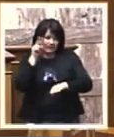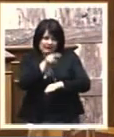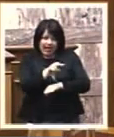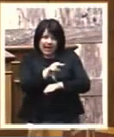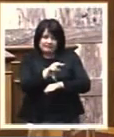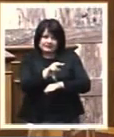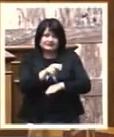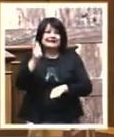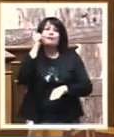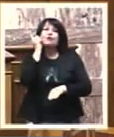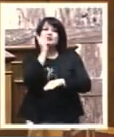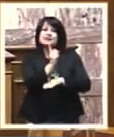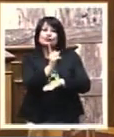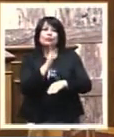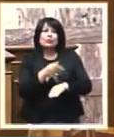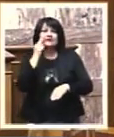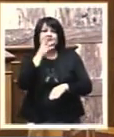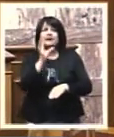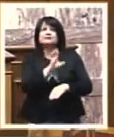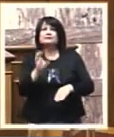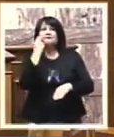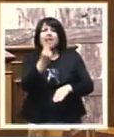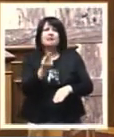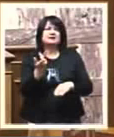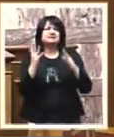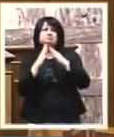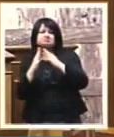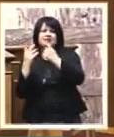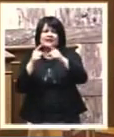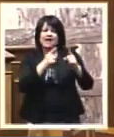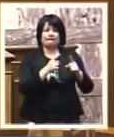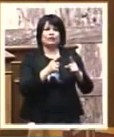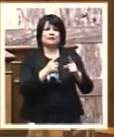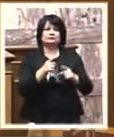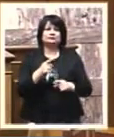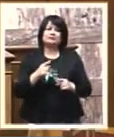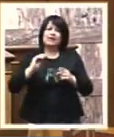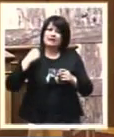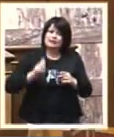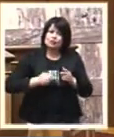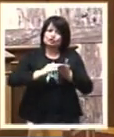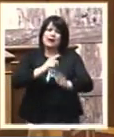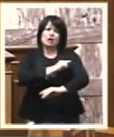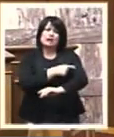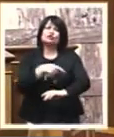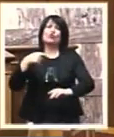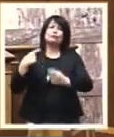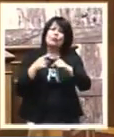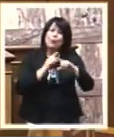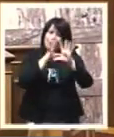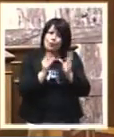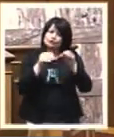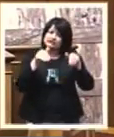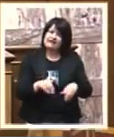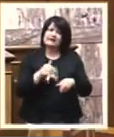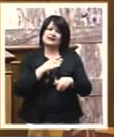κινητό τηλέφωνο. Το γιατρό, τον εκπαιδευτικό, τον πολίτη, το δημόσιο υπάλληλο που αγαπά τη δουλειά του, που σέβεται τον ασθενή,